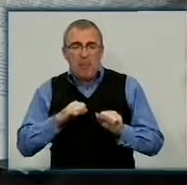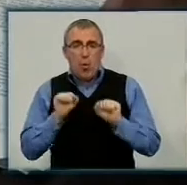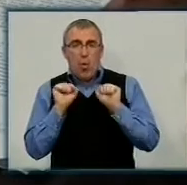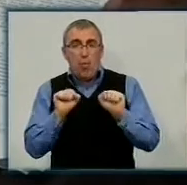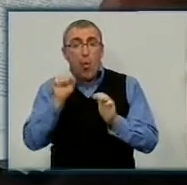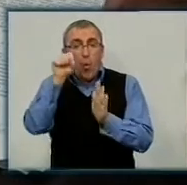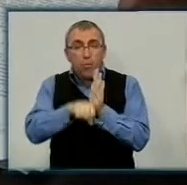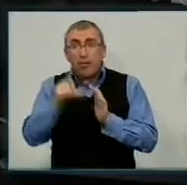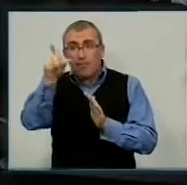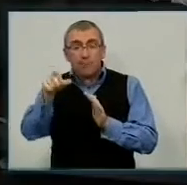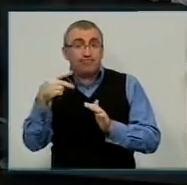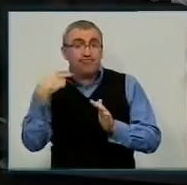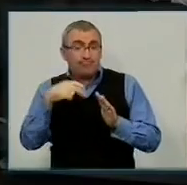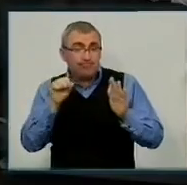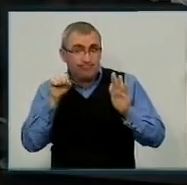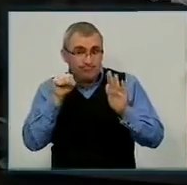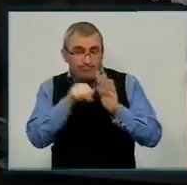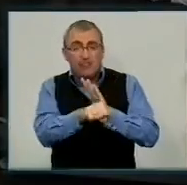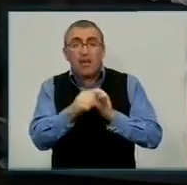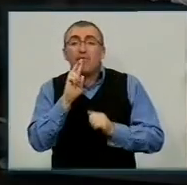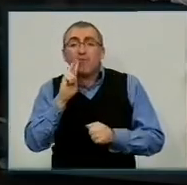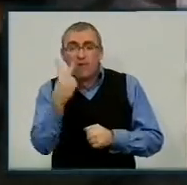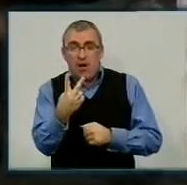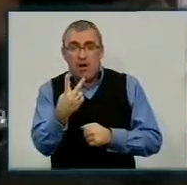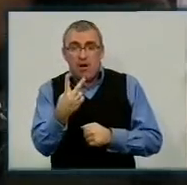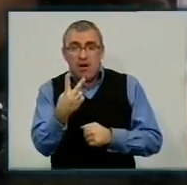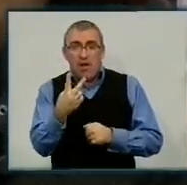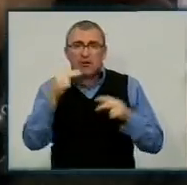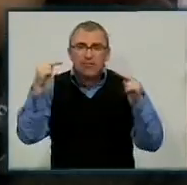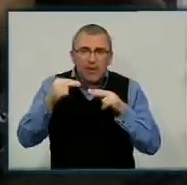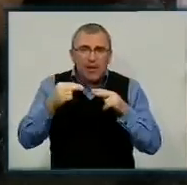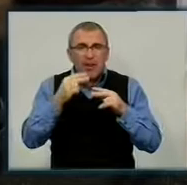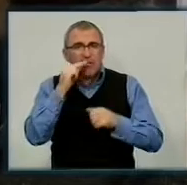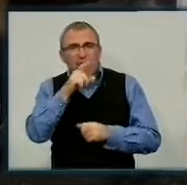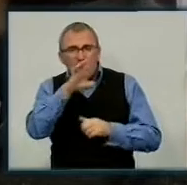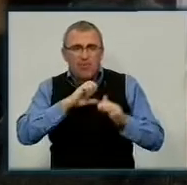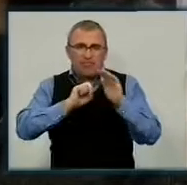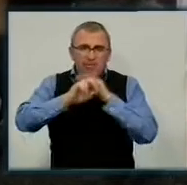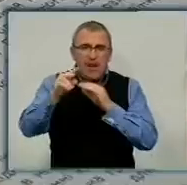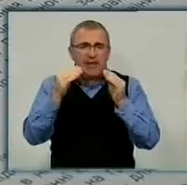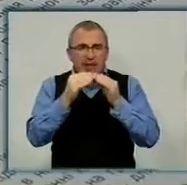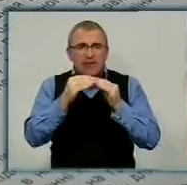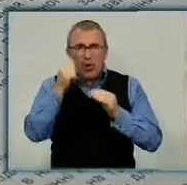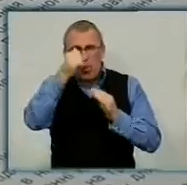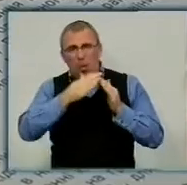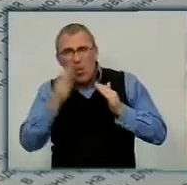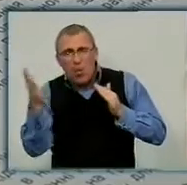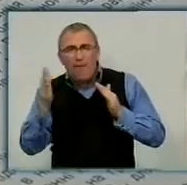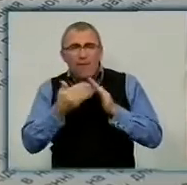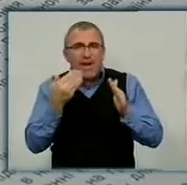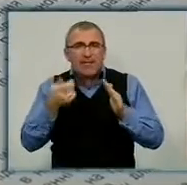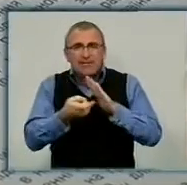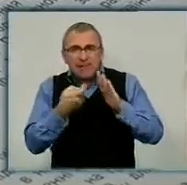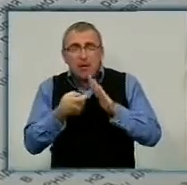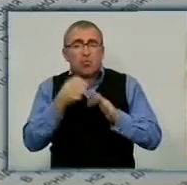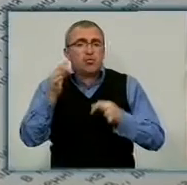засудили до двох років позбавлення волі ні свідчення Романа Ні те що звинувачений переховувався більше 10 років за кордоном від слідства суд